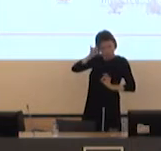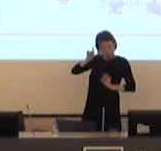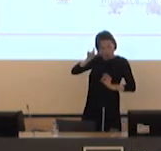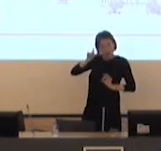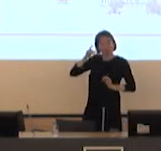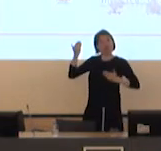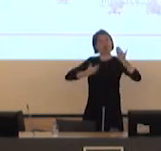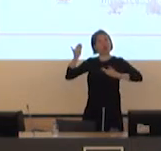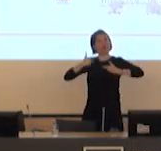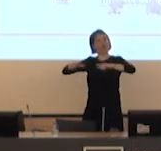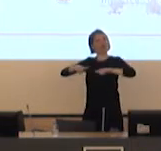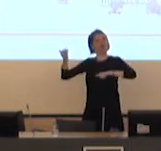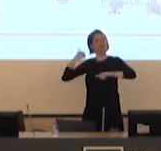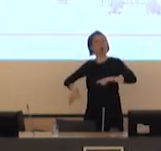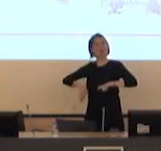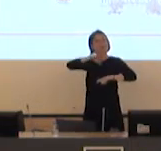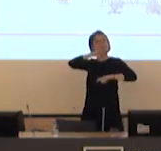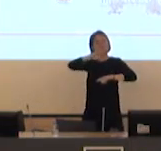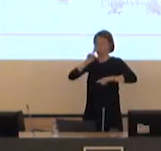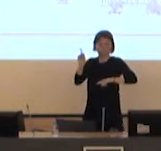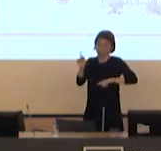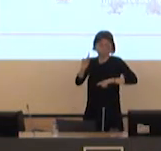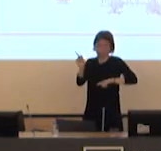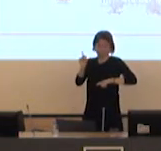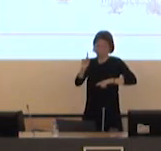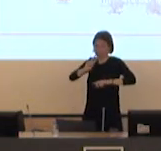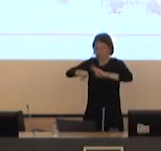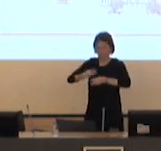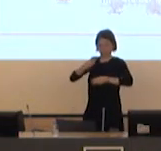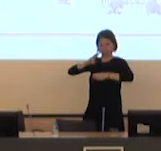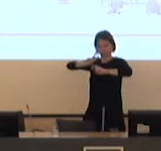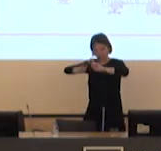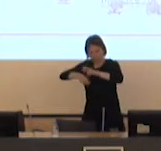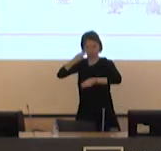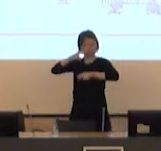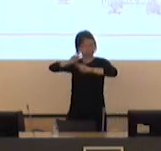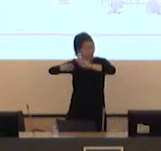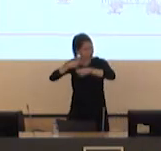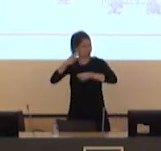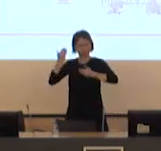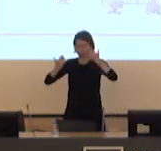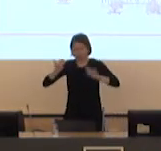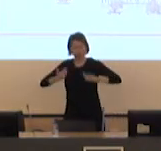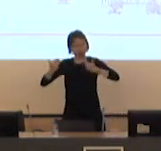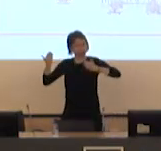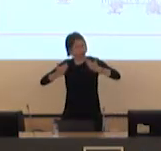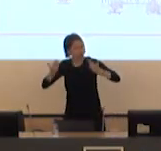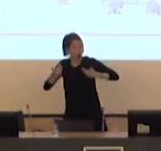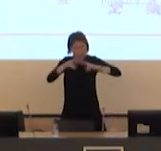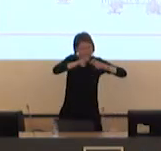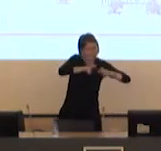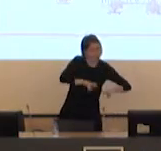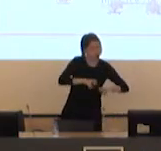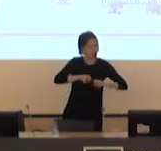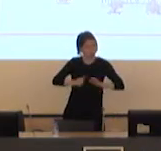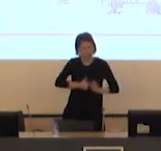us heu adonat que per ser professor de qualsevol llengua no és suficient només en fer